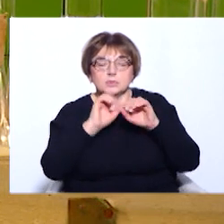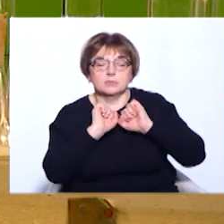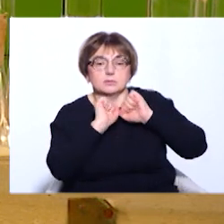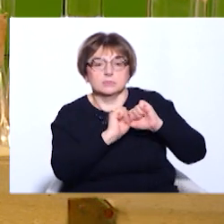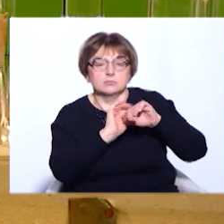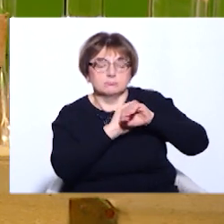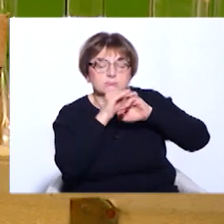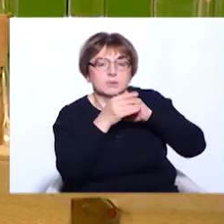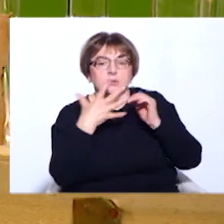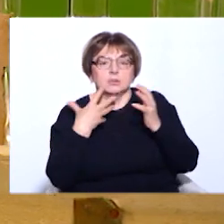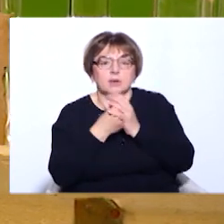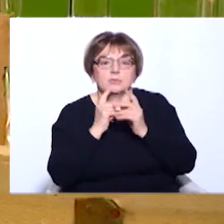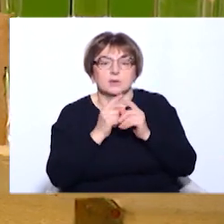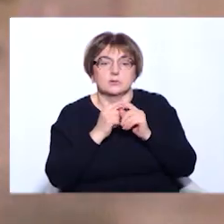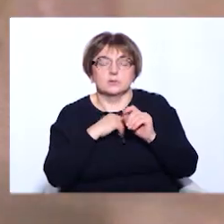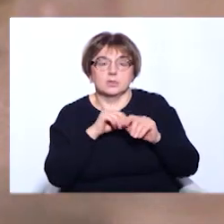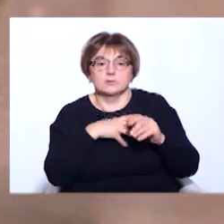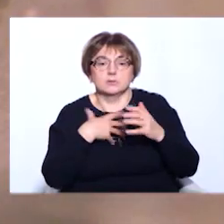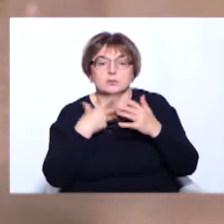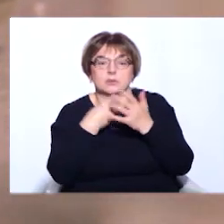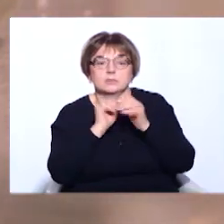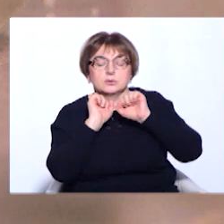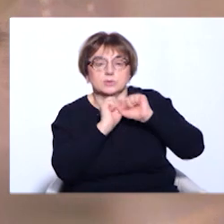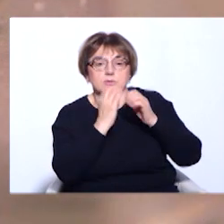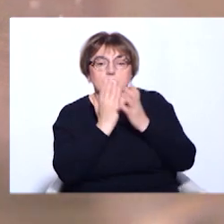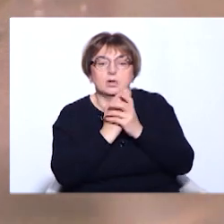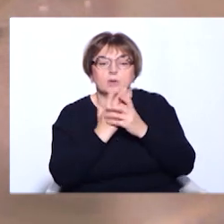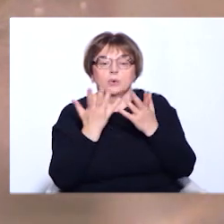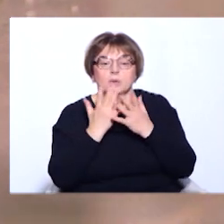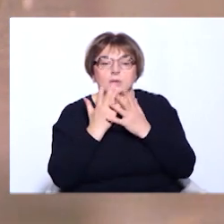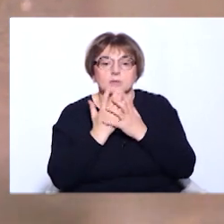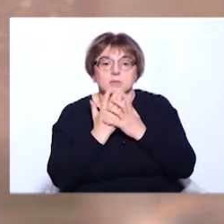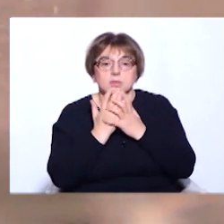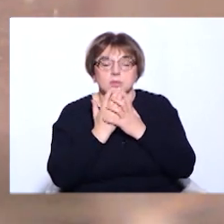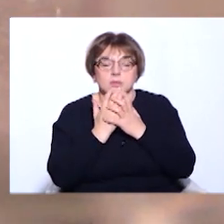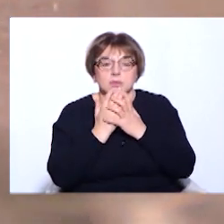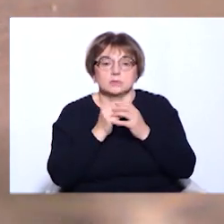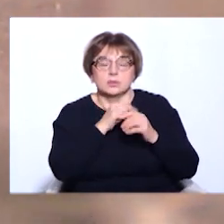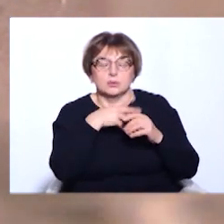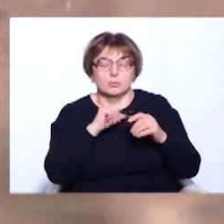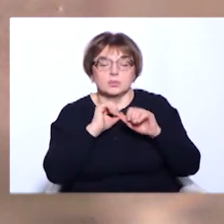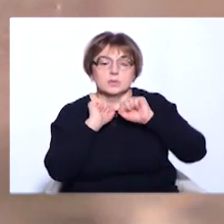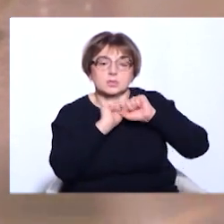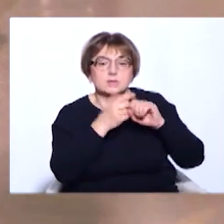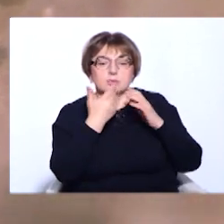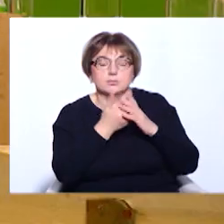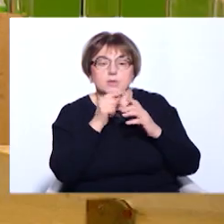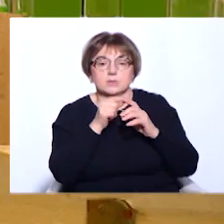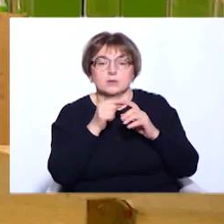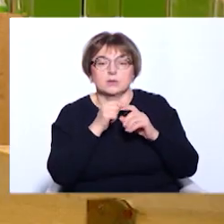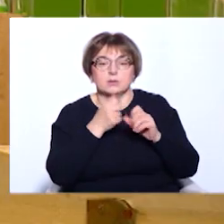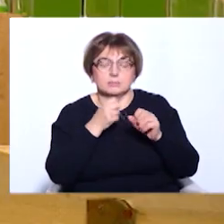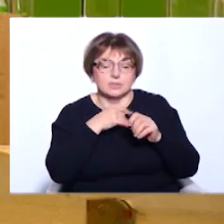მას ეგრეთ წოდებული თავისი დამცავი ჯავშანი, რომელიც იცავს შემდეგ ნაკეთობას